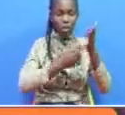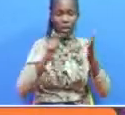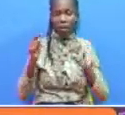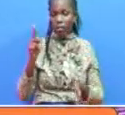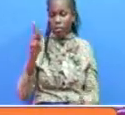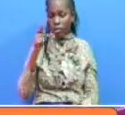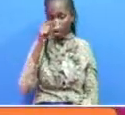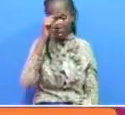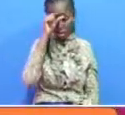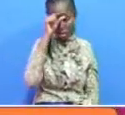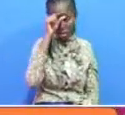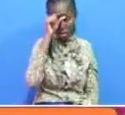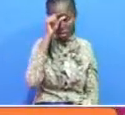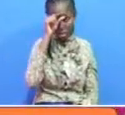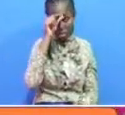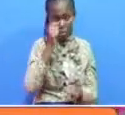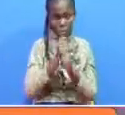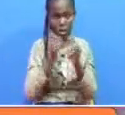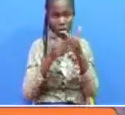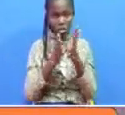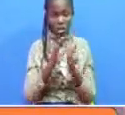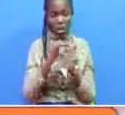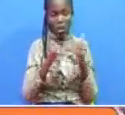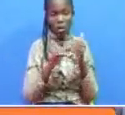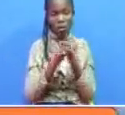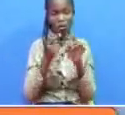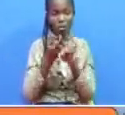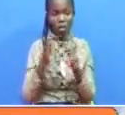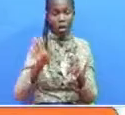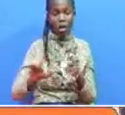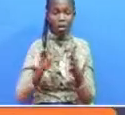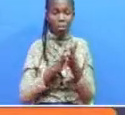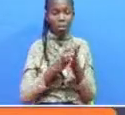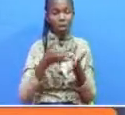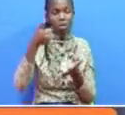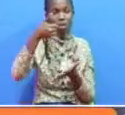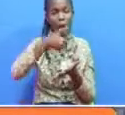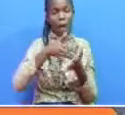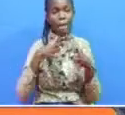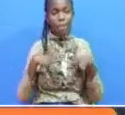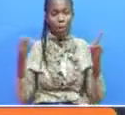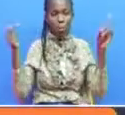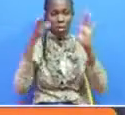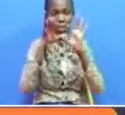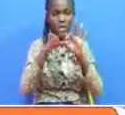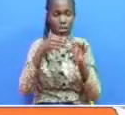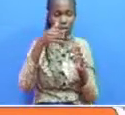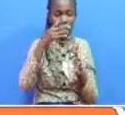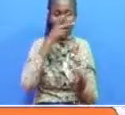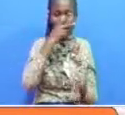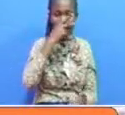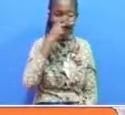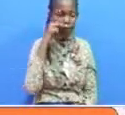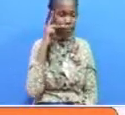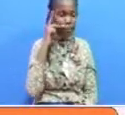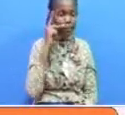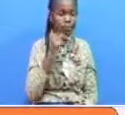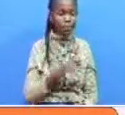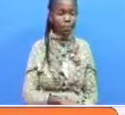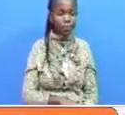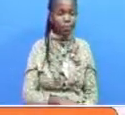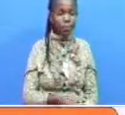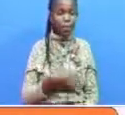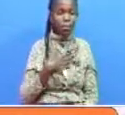Kwanza. Ikadho kuma na tongo yonde kumele mbetani na la mendi no ngwata ni Azimio ta Kalonzo wa Musyoka. Na tafadhali